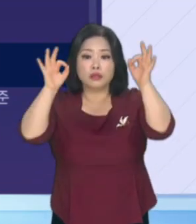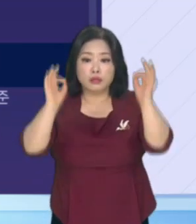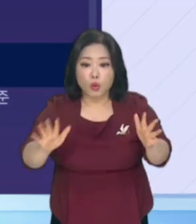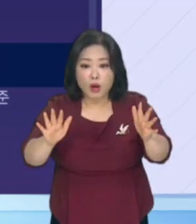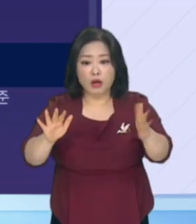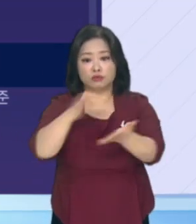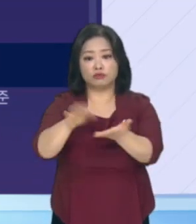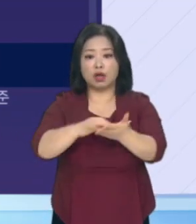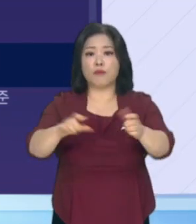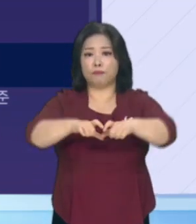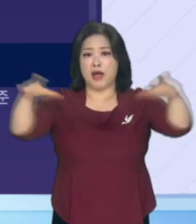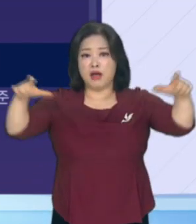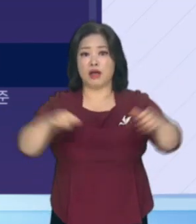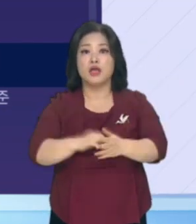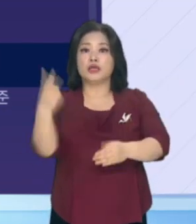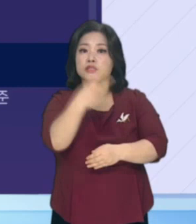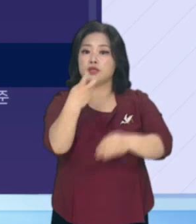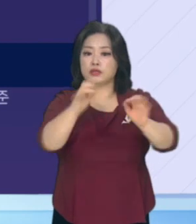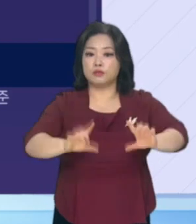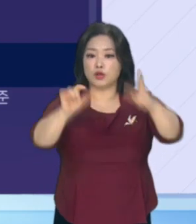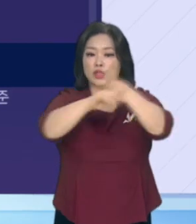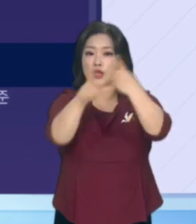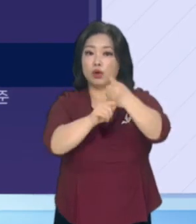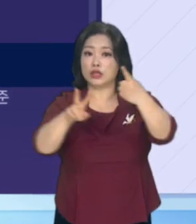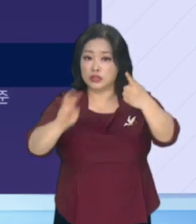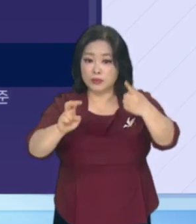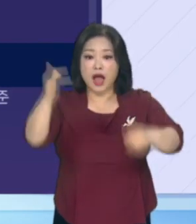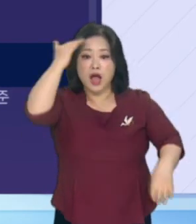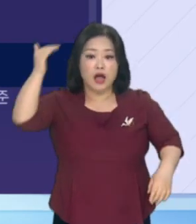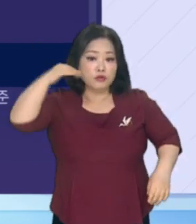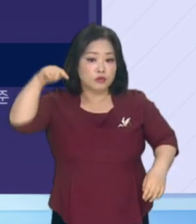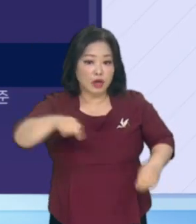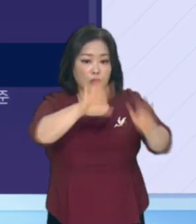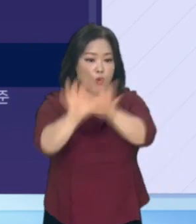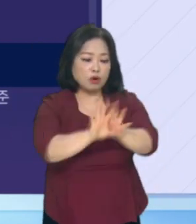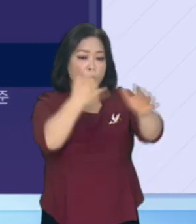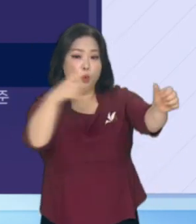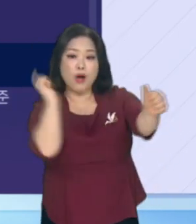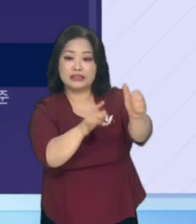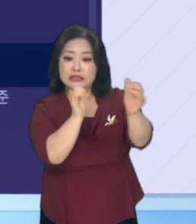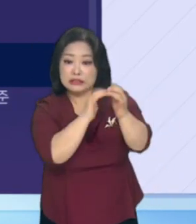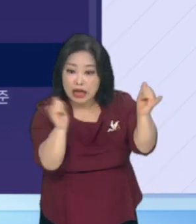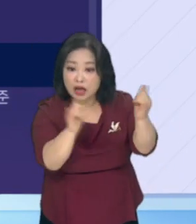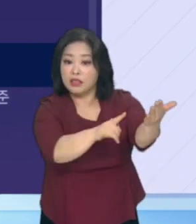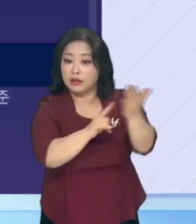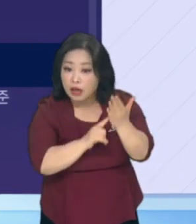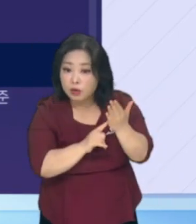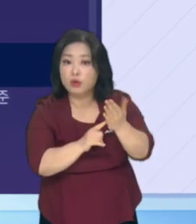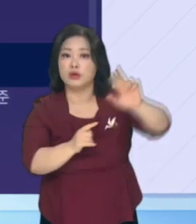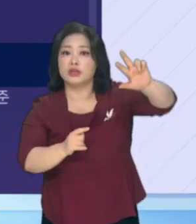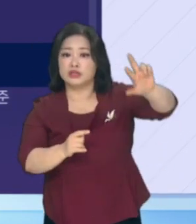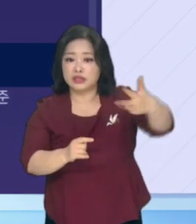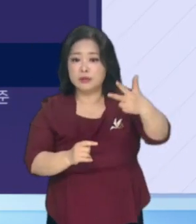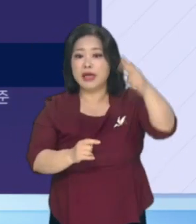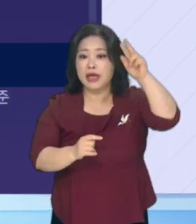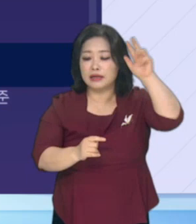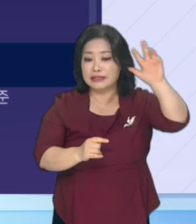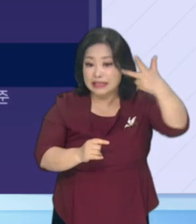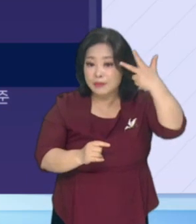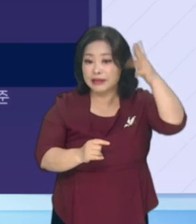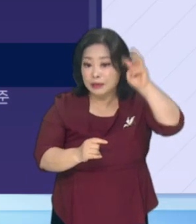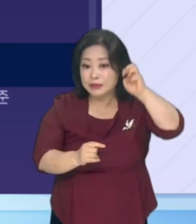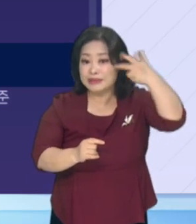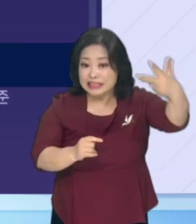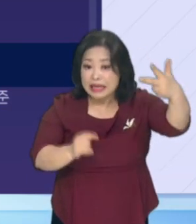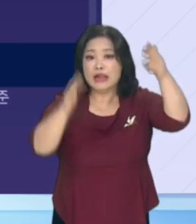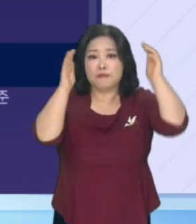최다를 기록했고요. 지난 2020년 1월 20일 국내에 코로나19 확진자가 처음 보고된 이후 737일 만에